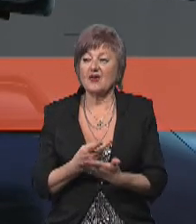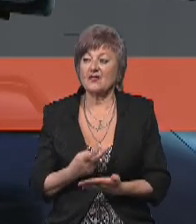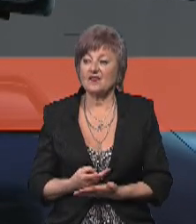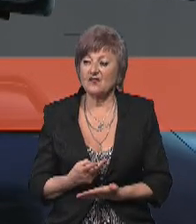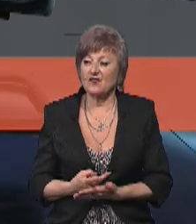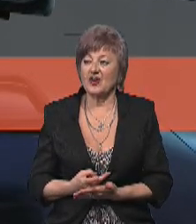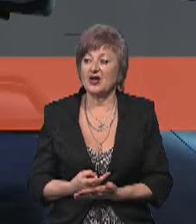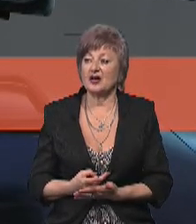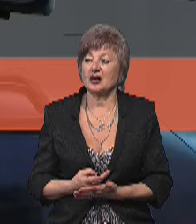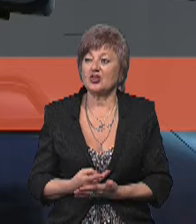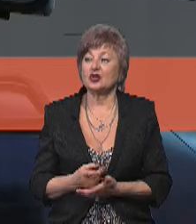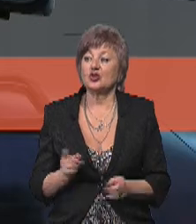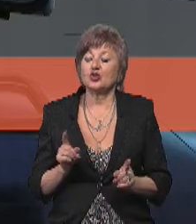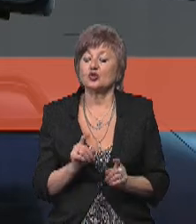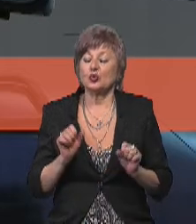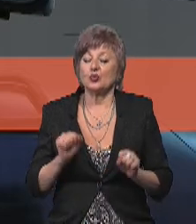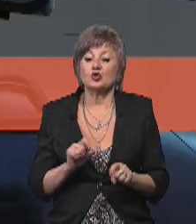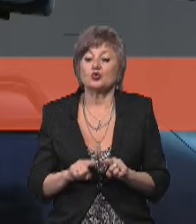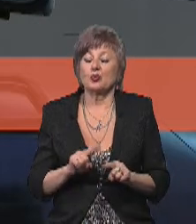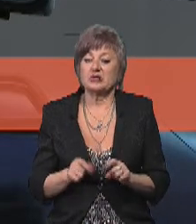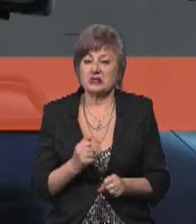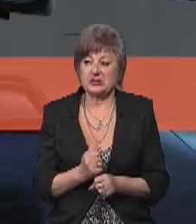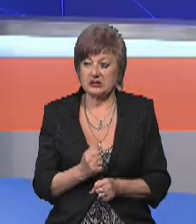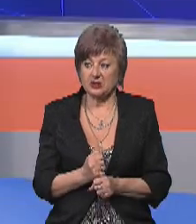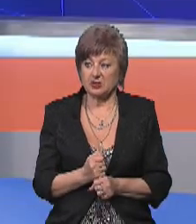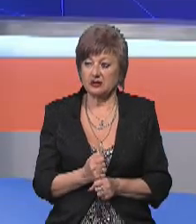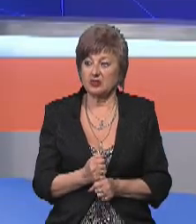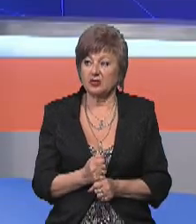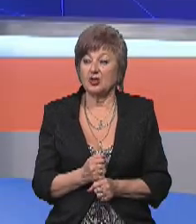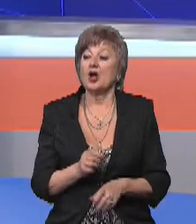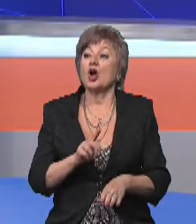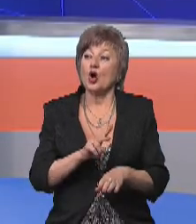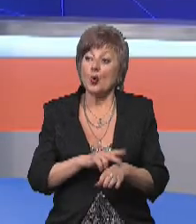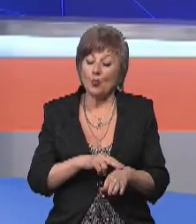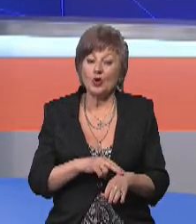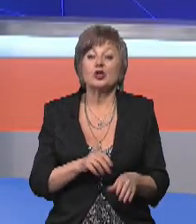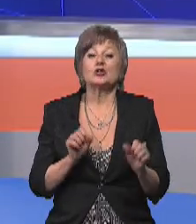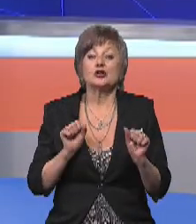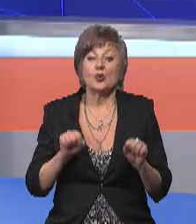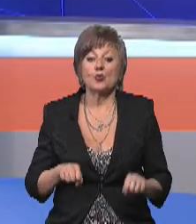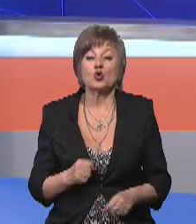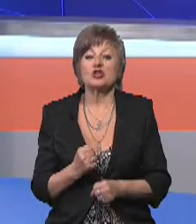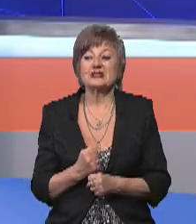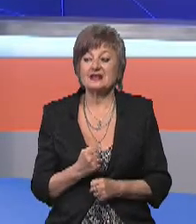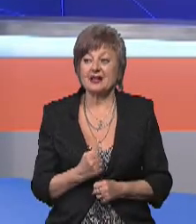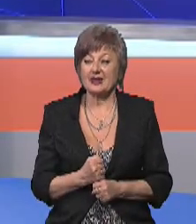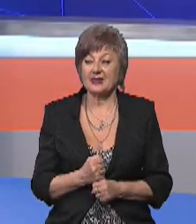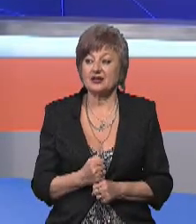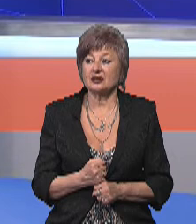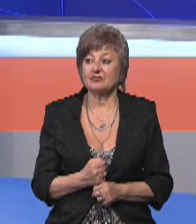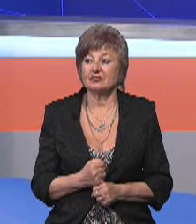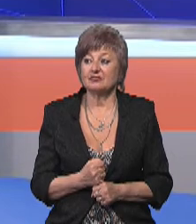жінки, от що може в цьому сенсі зробити поліція? Ну, поліція, то, звісно, може зробити